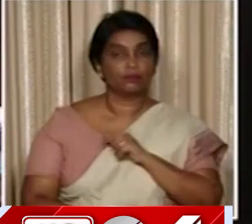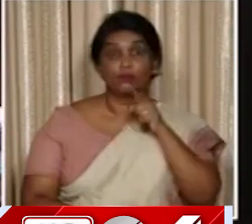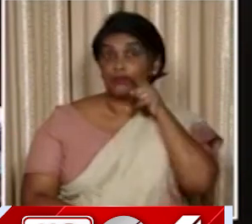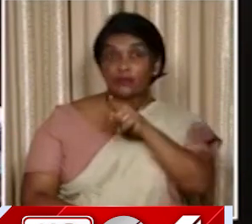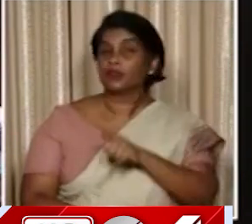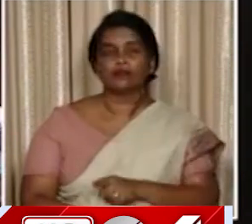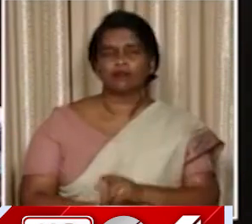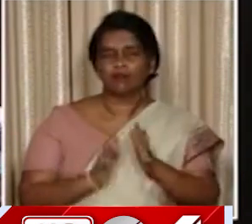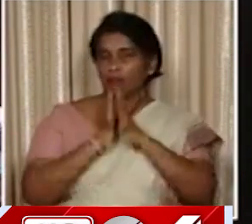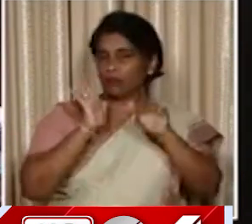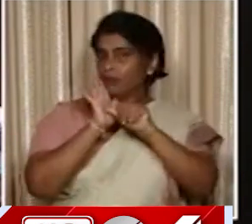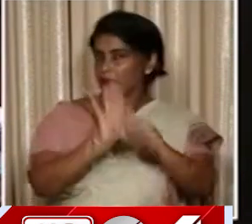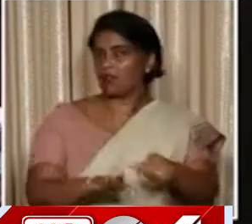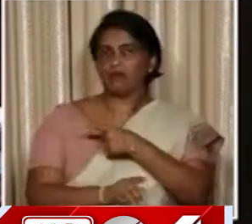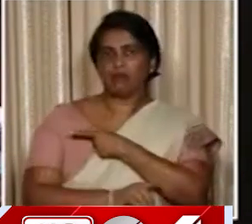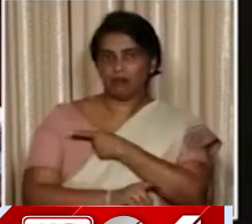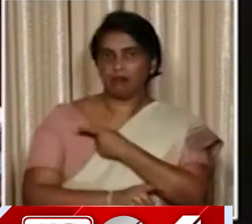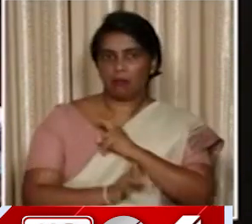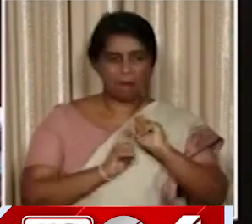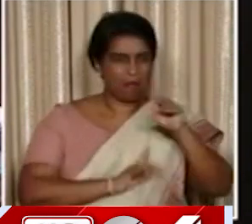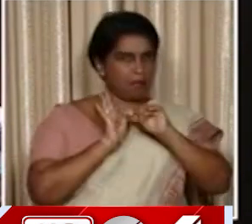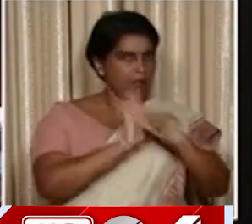Ekarai mahapahasa, awamannya.